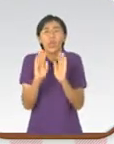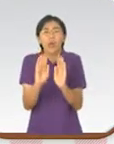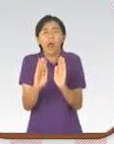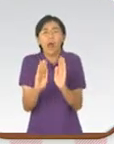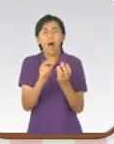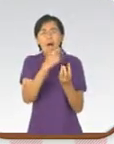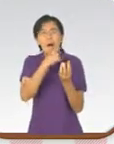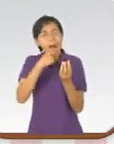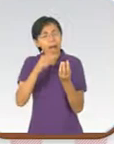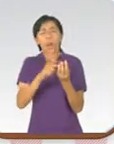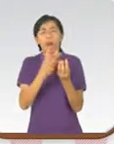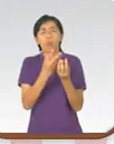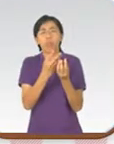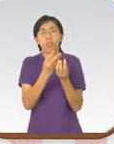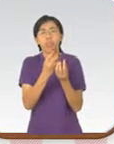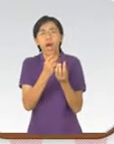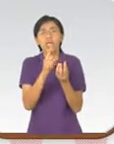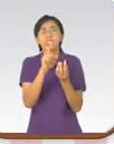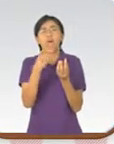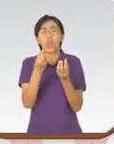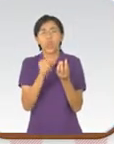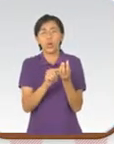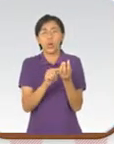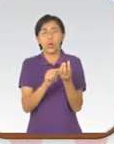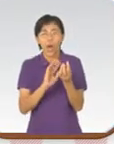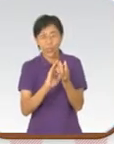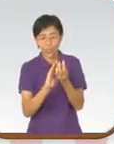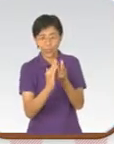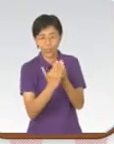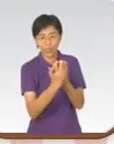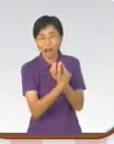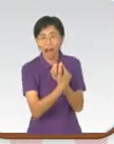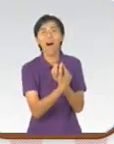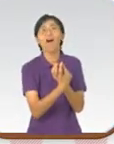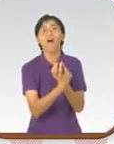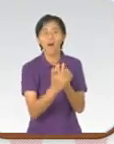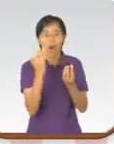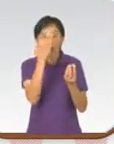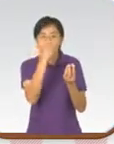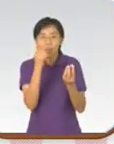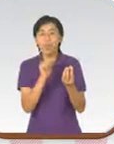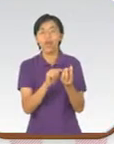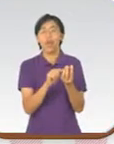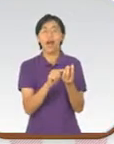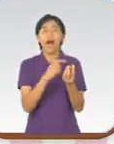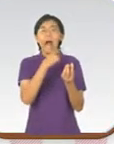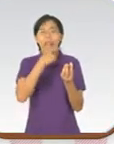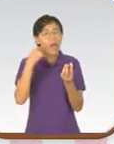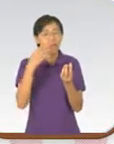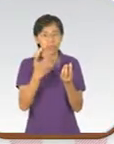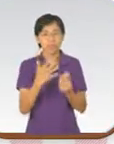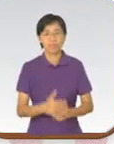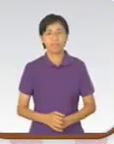ก็เสียเร็วนะคะแต่ถ้ามีตัวนี้เคลือบเนี่ยนอกจากความสวยงามแล้วเนี่ยจะป้องกันไม่ให้เนื้อสตรอเบอรี่แห้งด้วย ครับ ค่ะมา